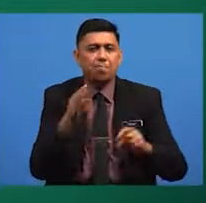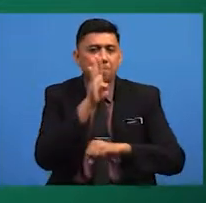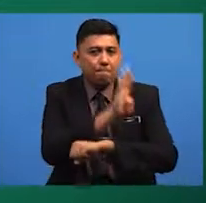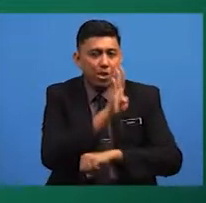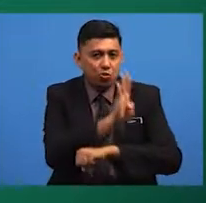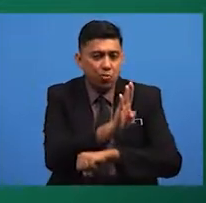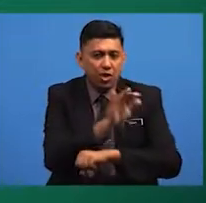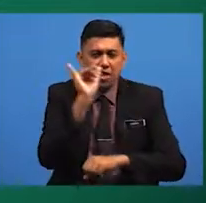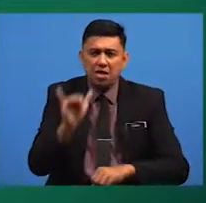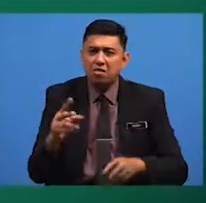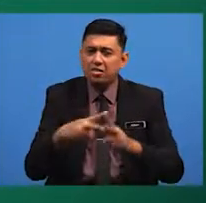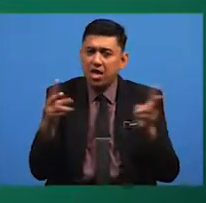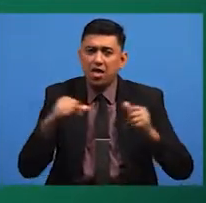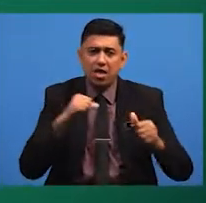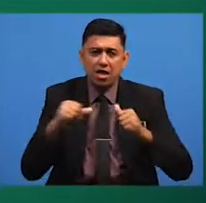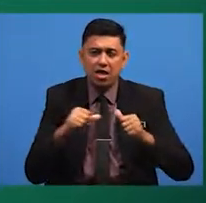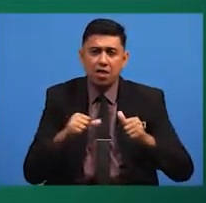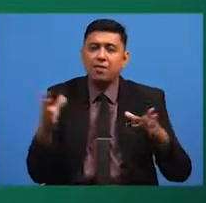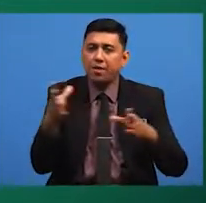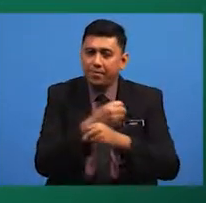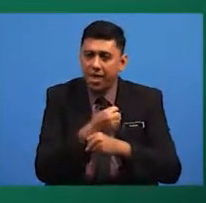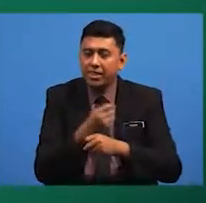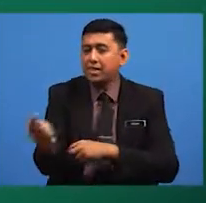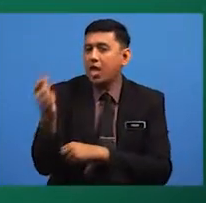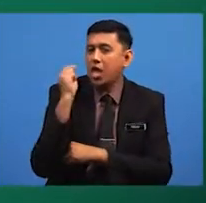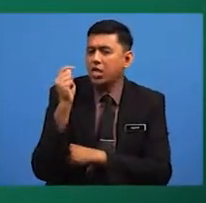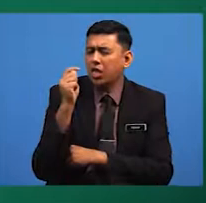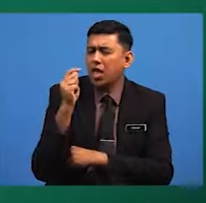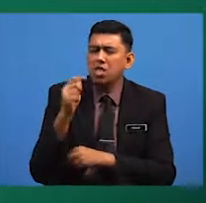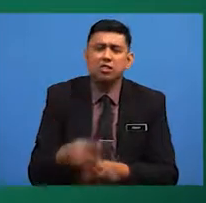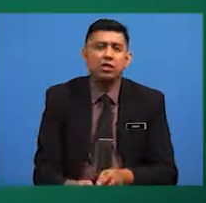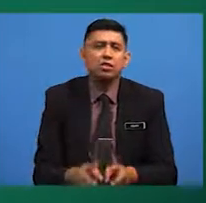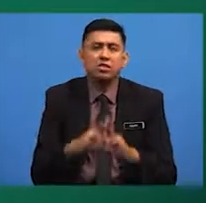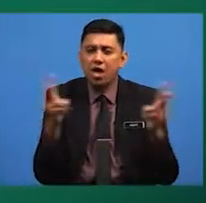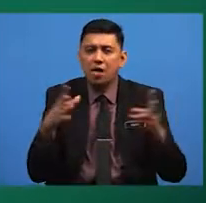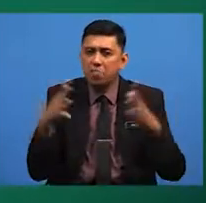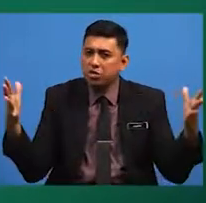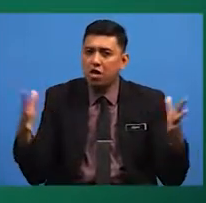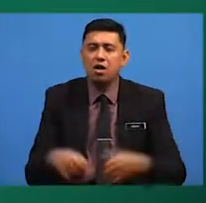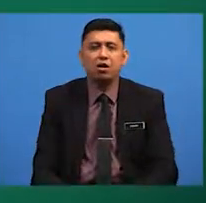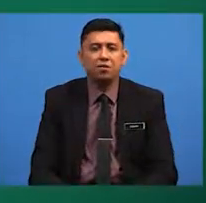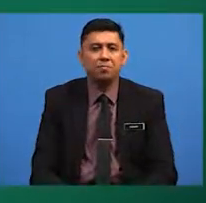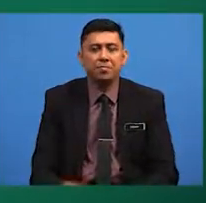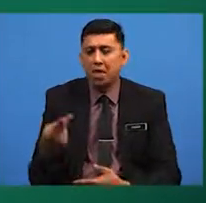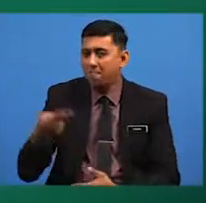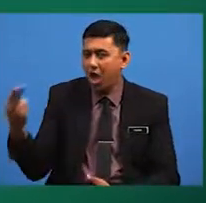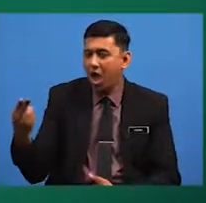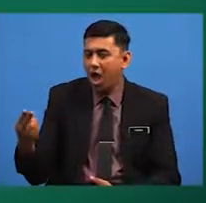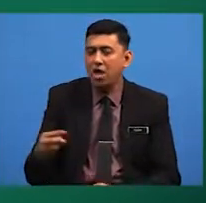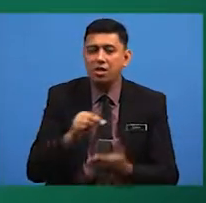sangat aktif dan boleh menjana tenaga yang amat besar bahan nuklir